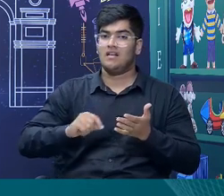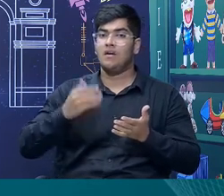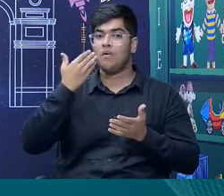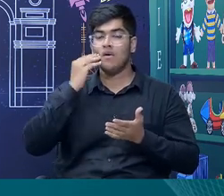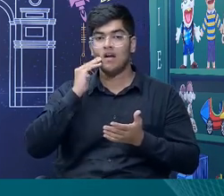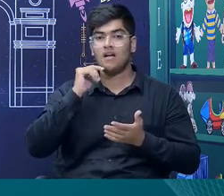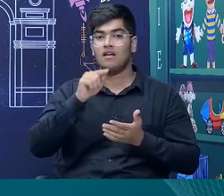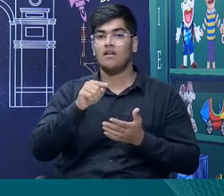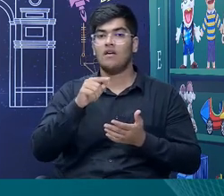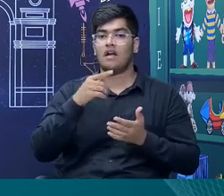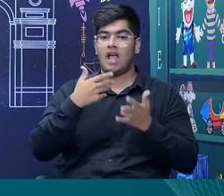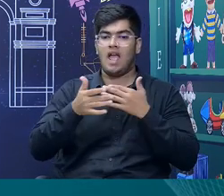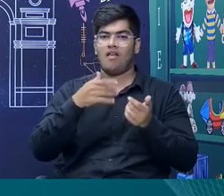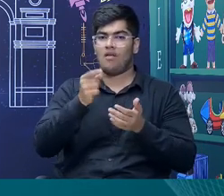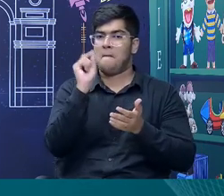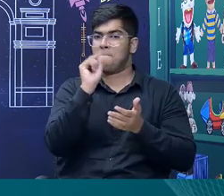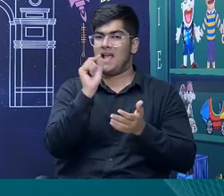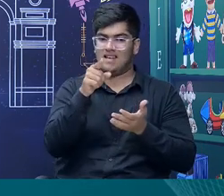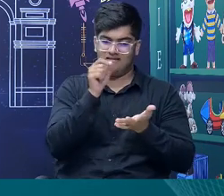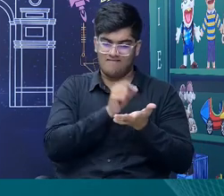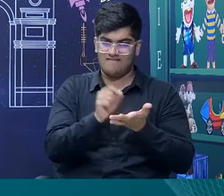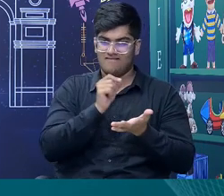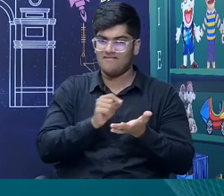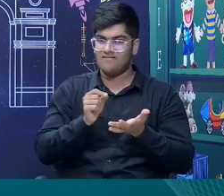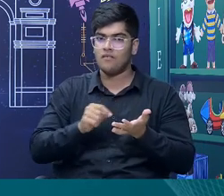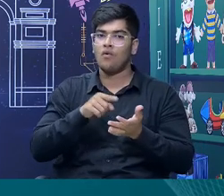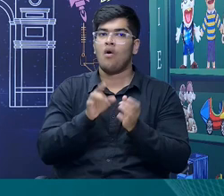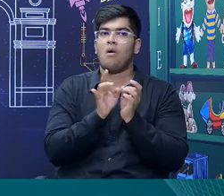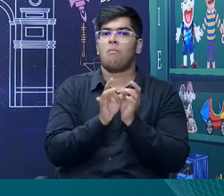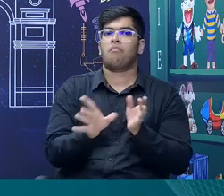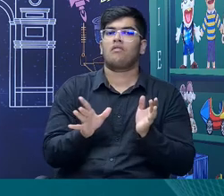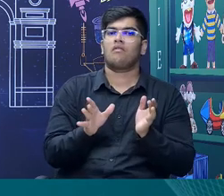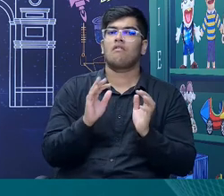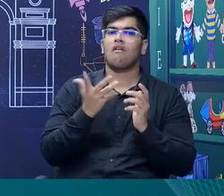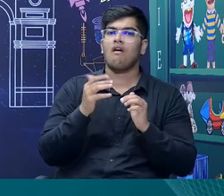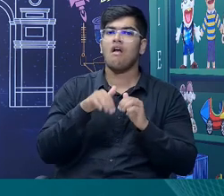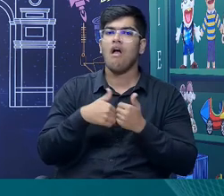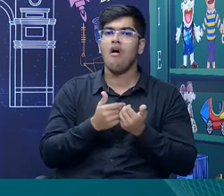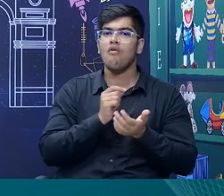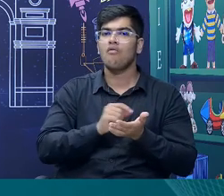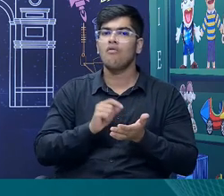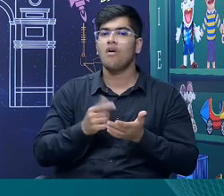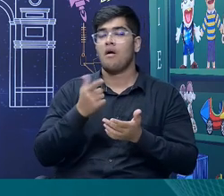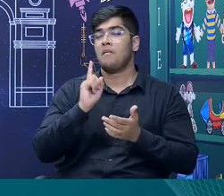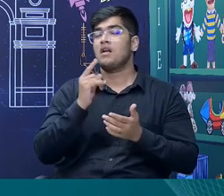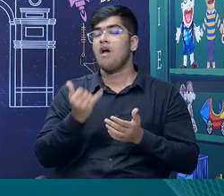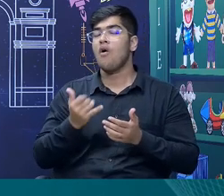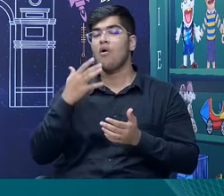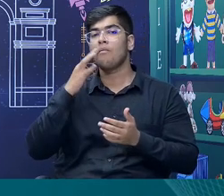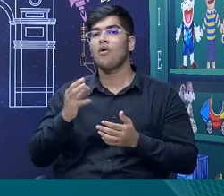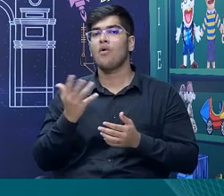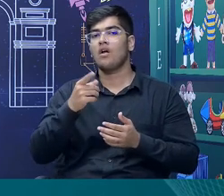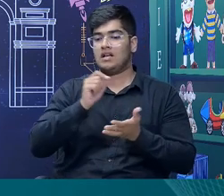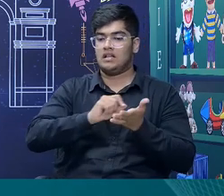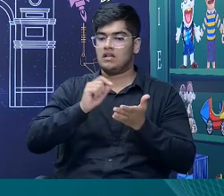जी कलाम से गणेश जी लिख रहे थे वह टूट जाति है अब शर्ट यह थी की